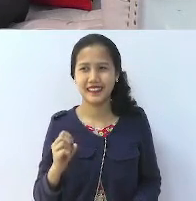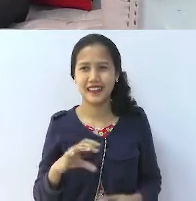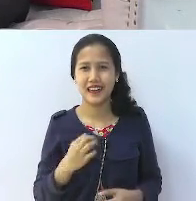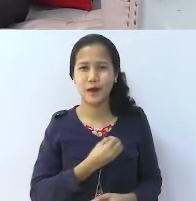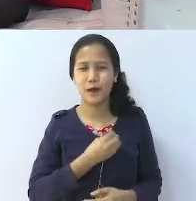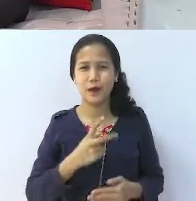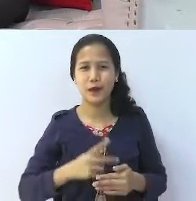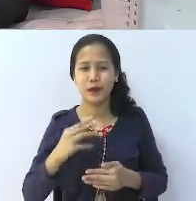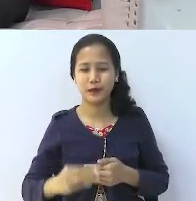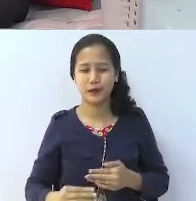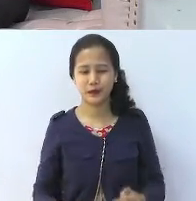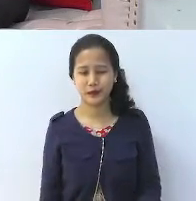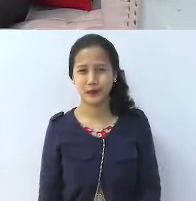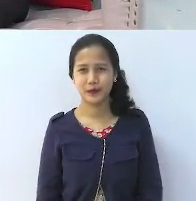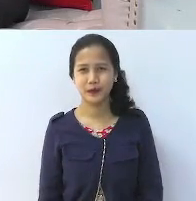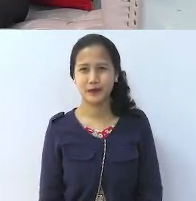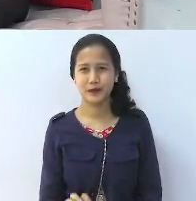Hello, masayang umaga.